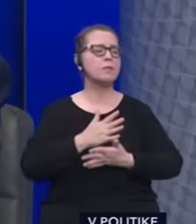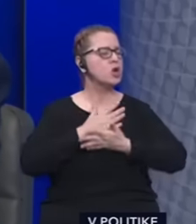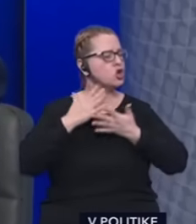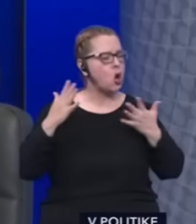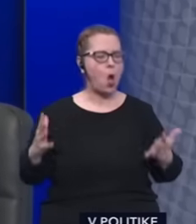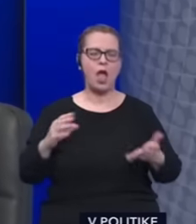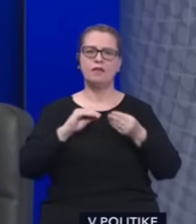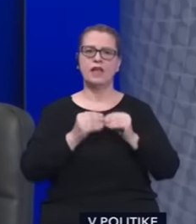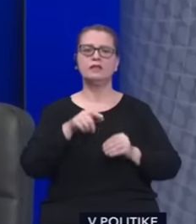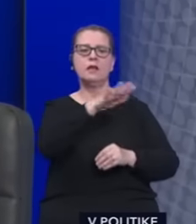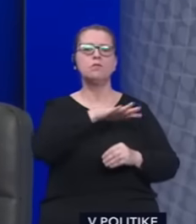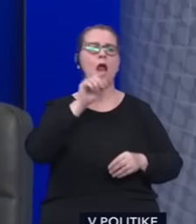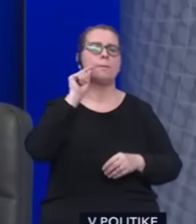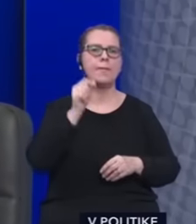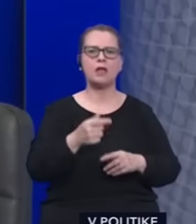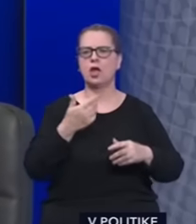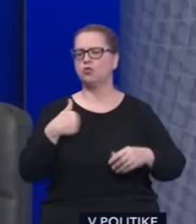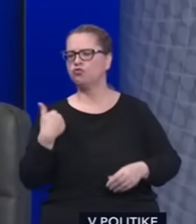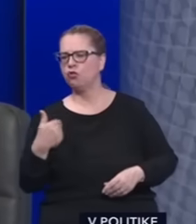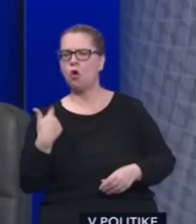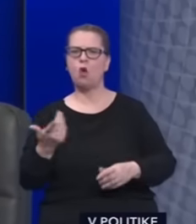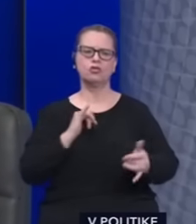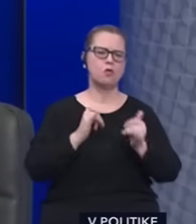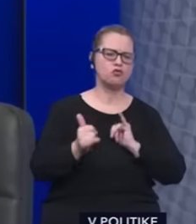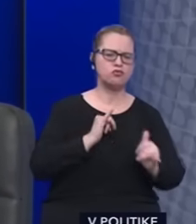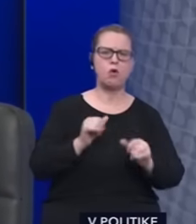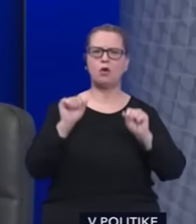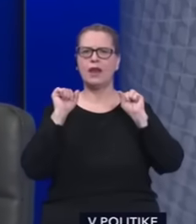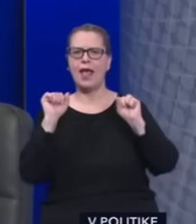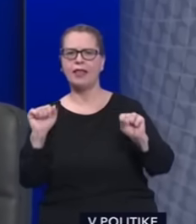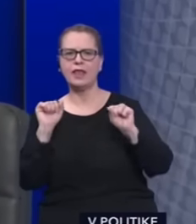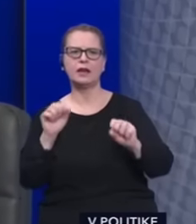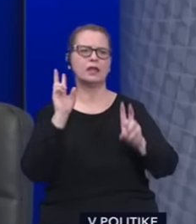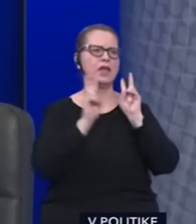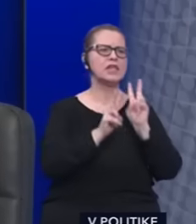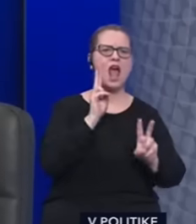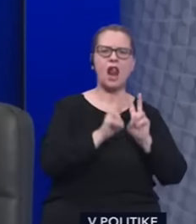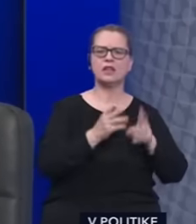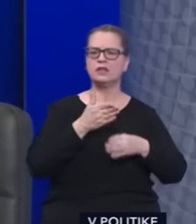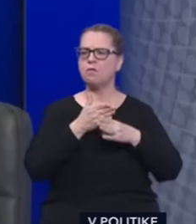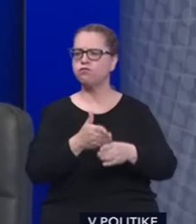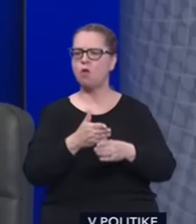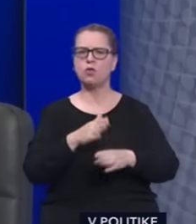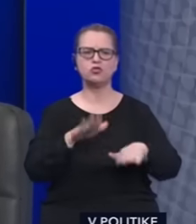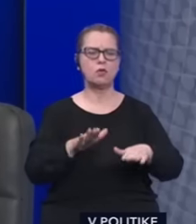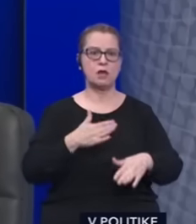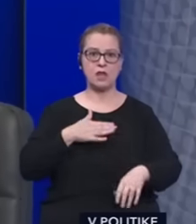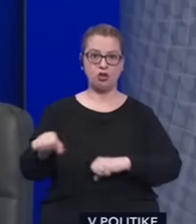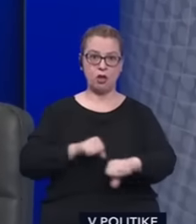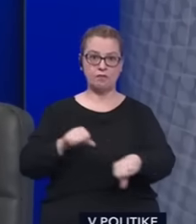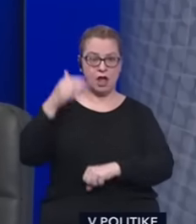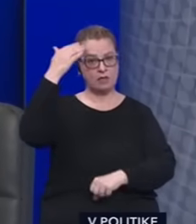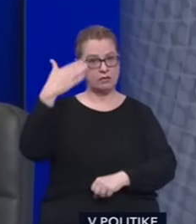či šport, či energetika. Pozrite sa na diaľnice, pozrite sa na pomoc domácnostiam. Naša vláda nezvládala